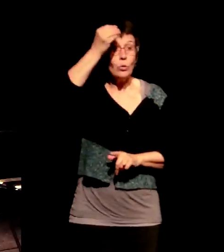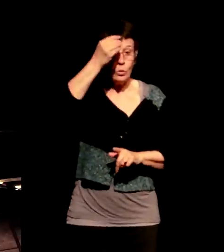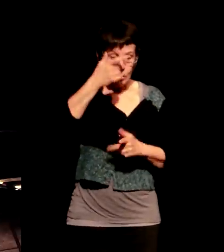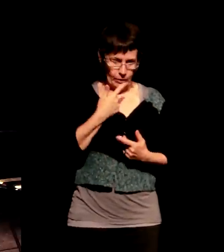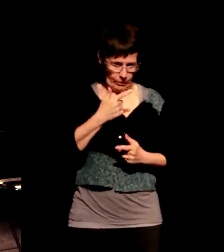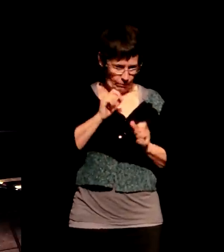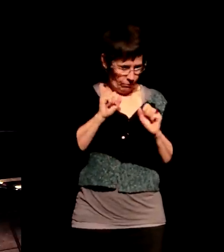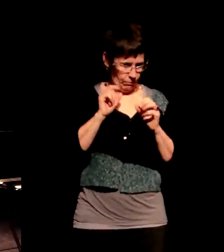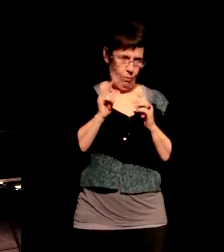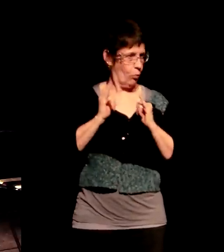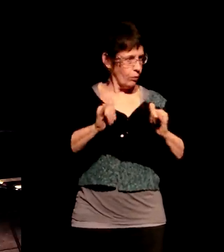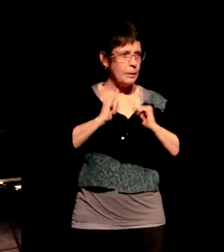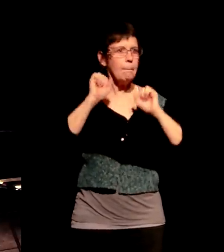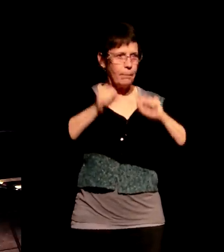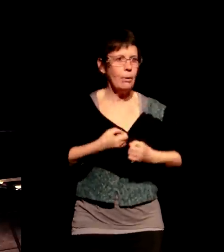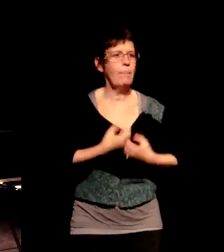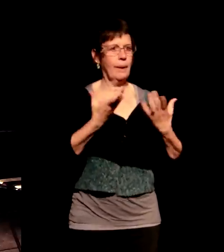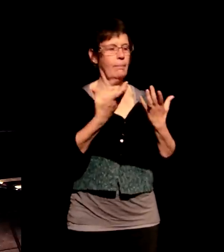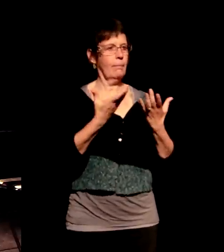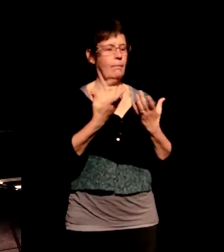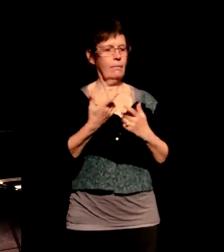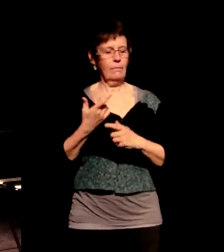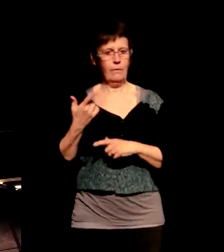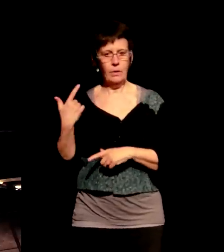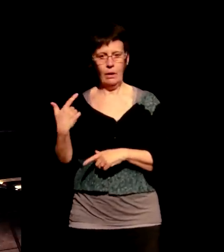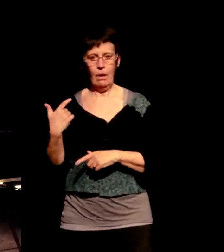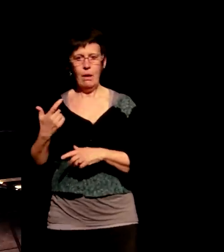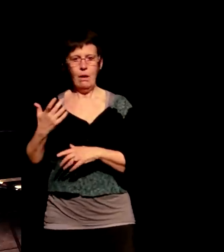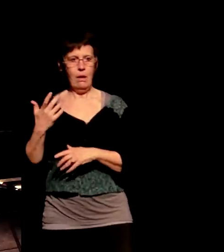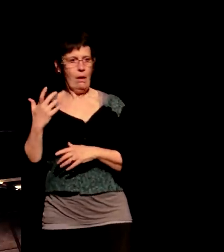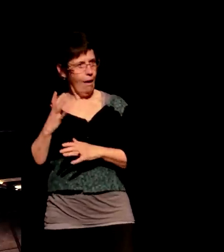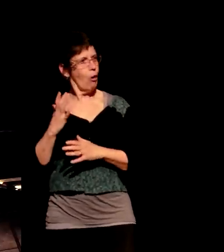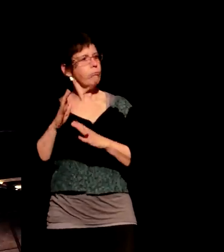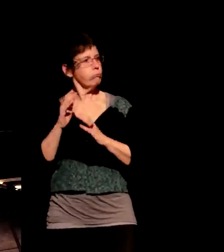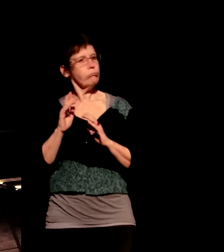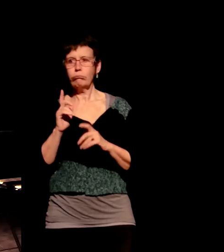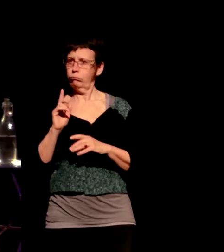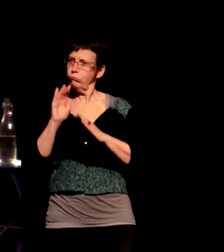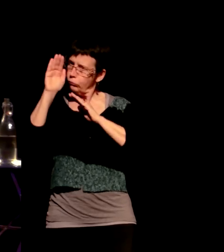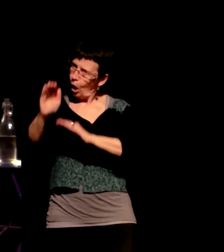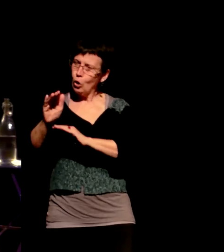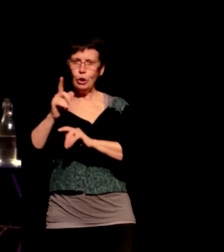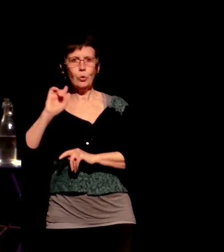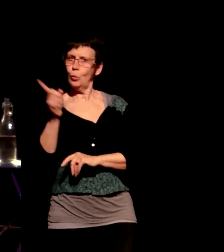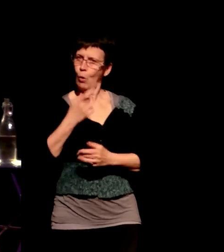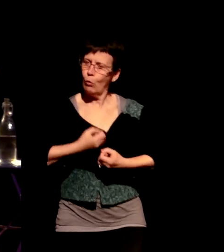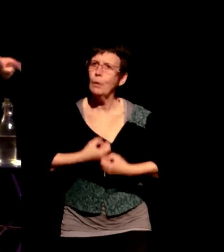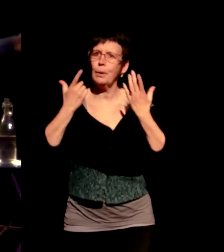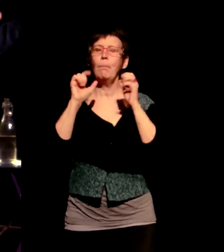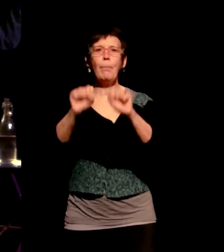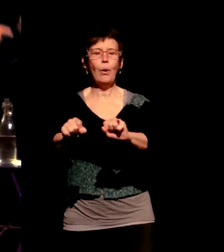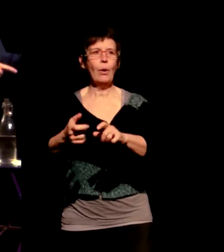donc, la laïcité est passée de garantir le fait que tout le monde puisse exprimer sa conscience à restreindre, dans